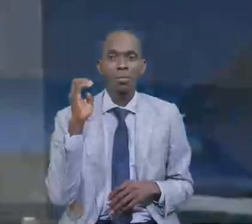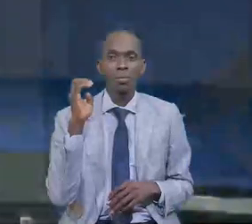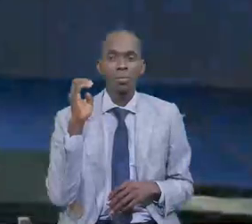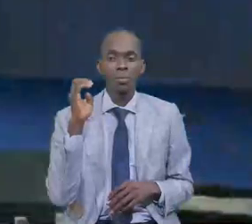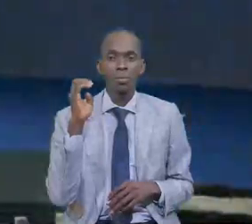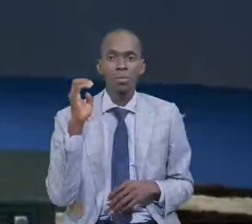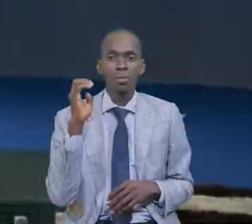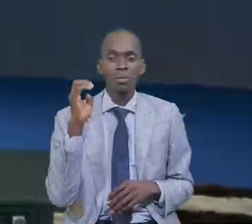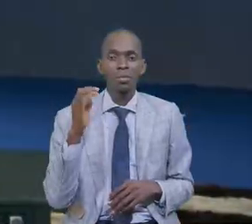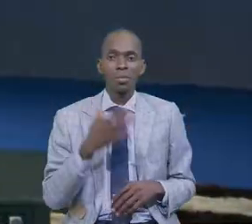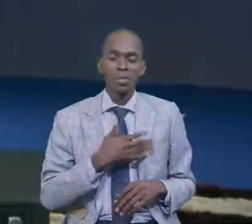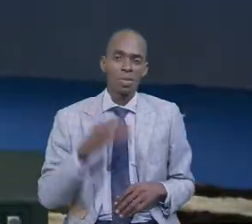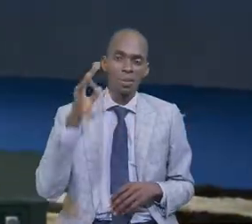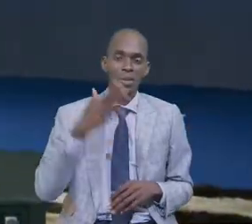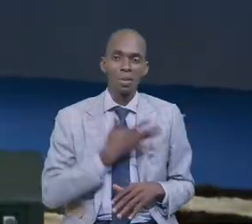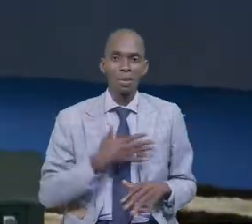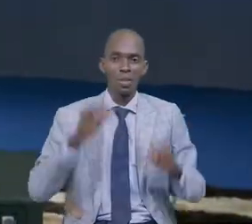mon pasteur, mon enseignant.